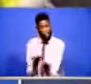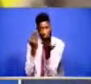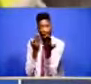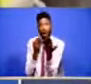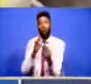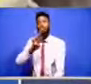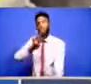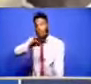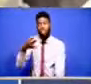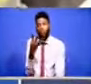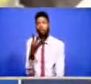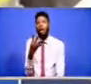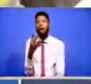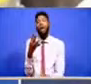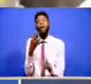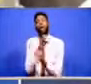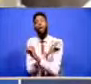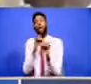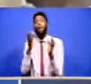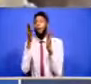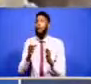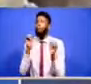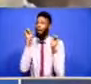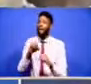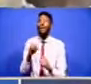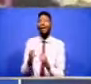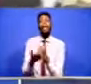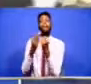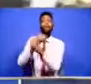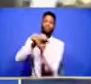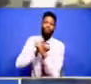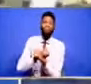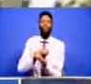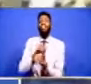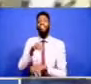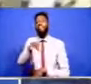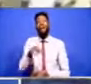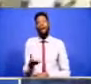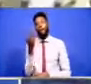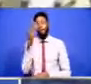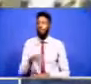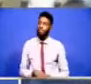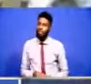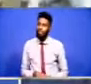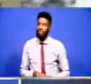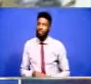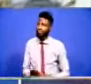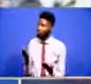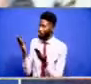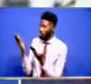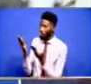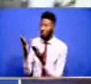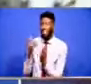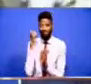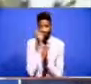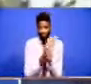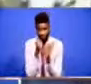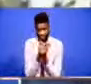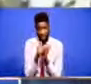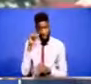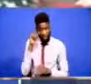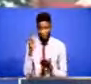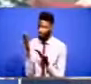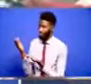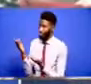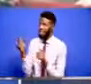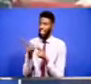Hakuna yule anaweza kututetea. Fare ni hii, haina msimamo. Kilometers away at the SGR Mombasa terminal, operations were on high